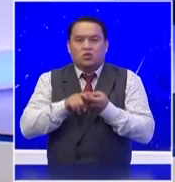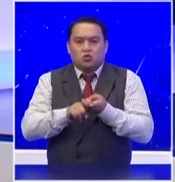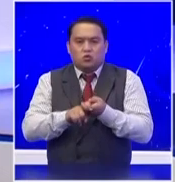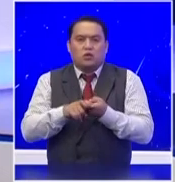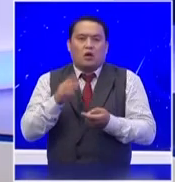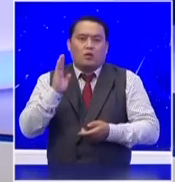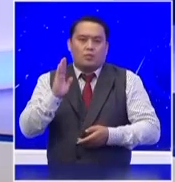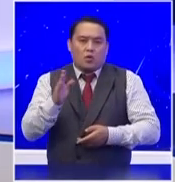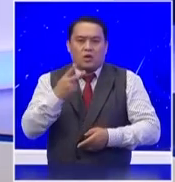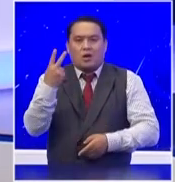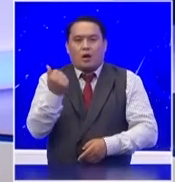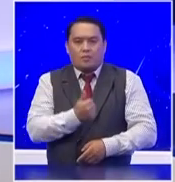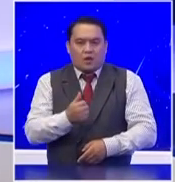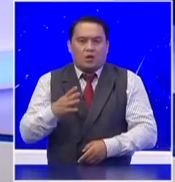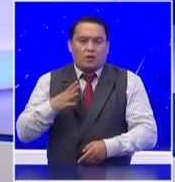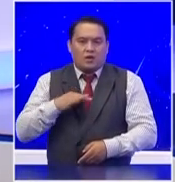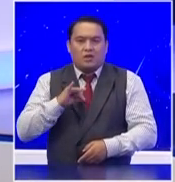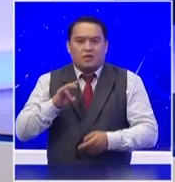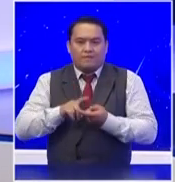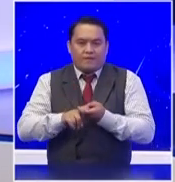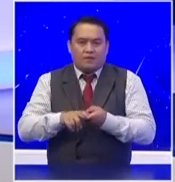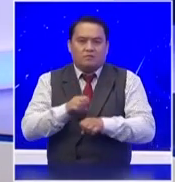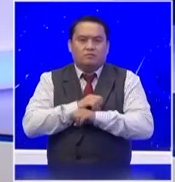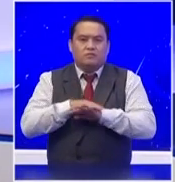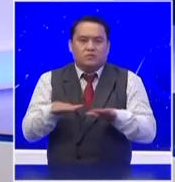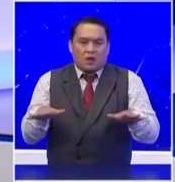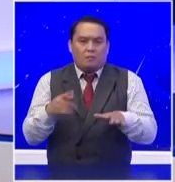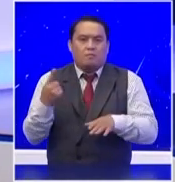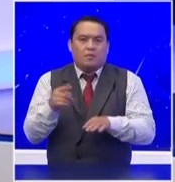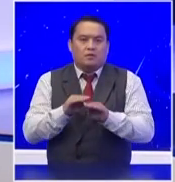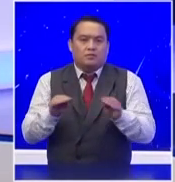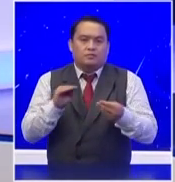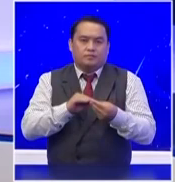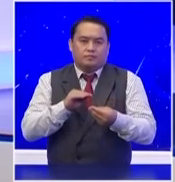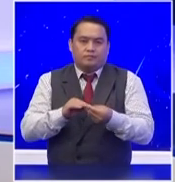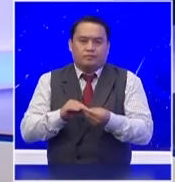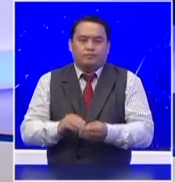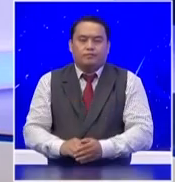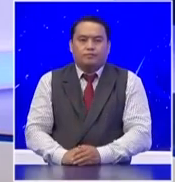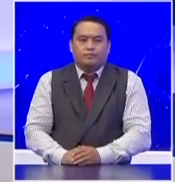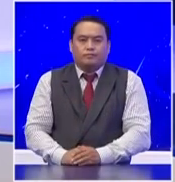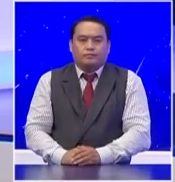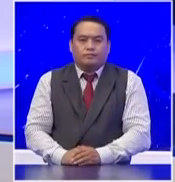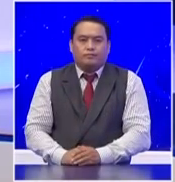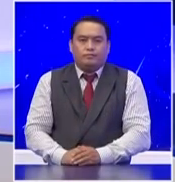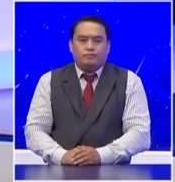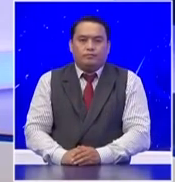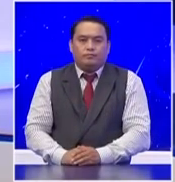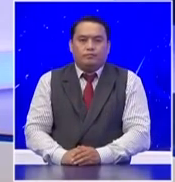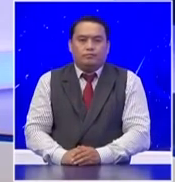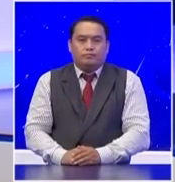жұқтырады. Алдыңғы екі аптамен салыстырғанда инфекцияның таралуы бір деңгейде қалыпты отыр, дейді Айжан Есмағамбетова.